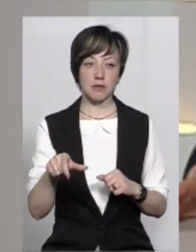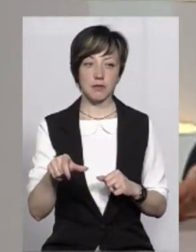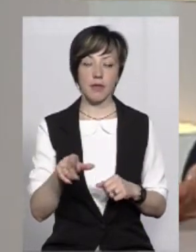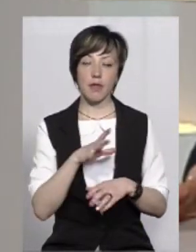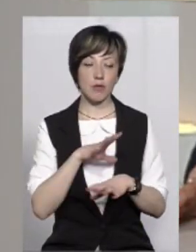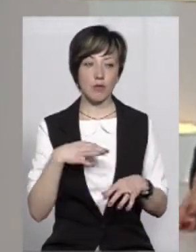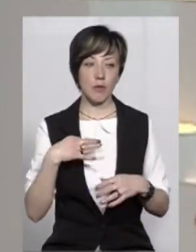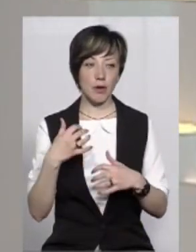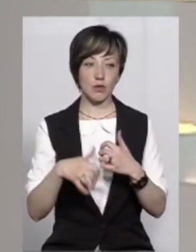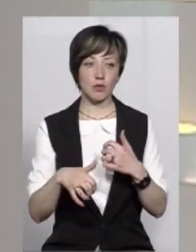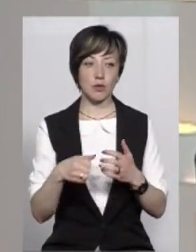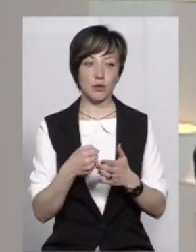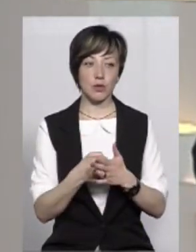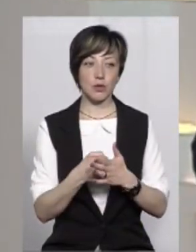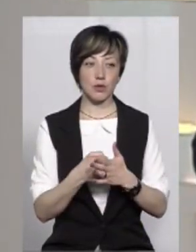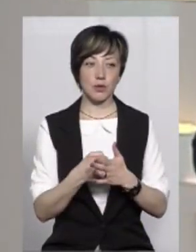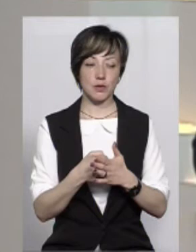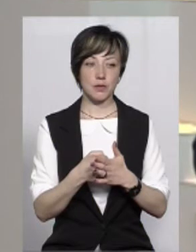Не будьмо байдужими до